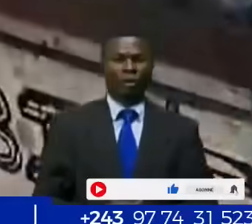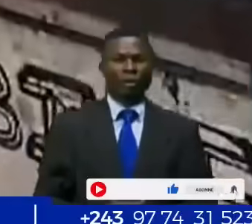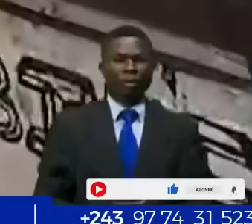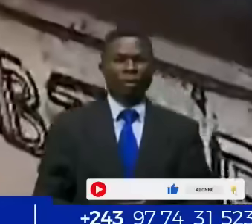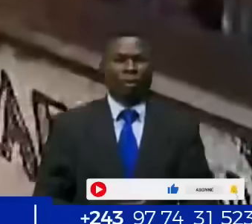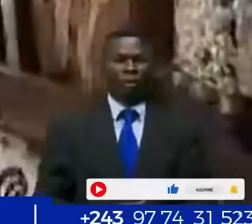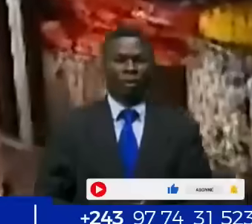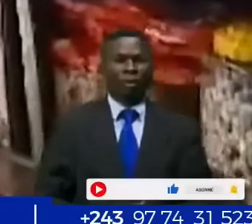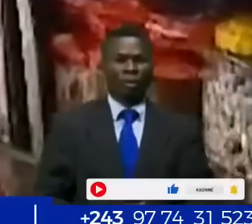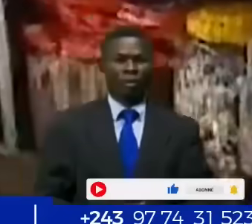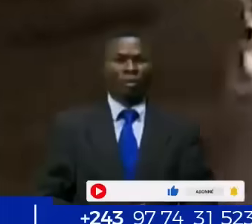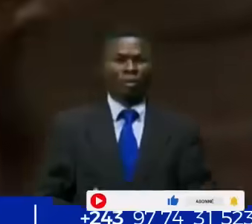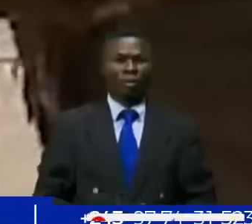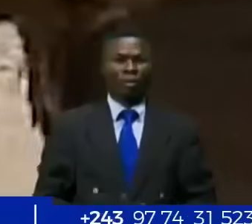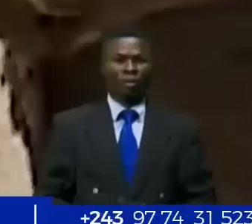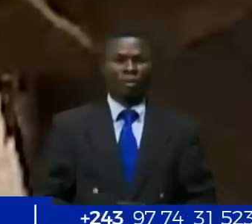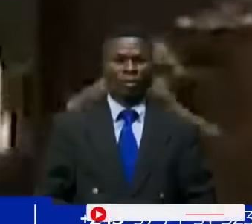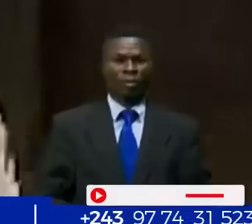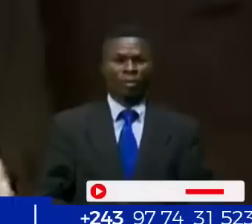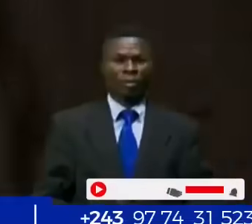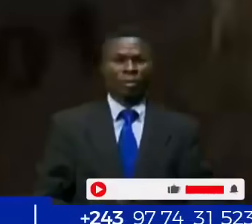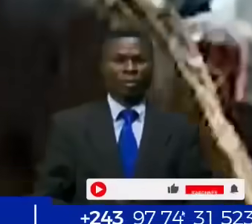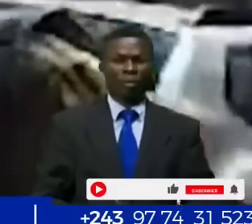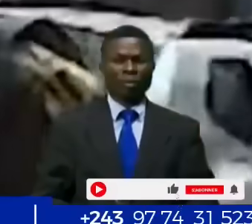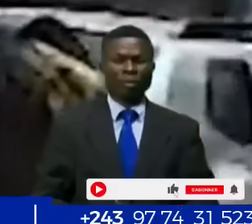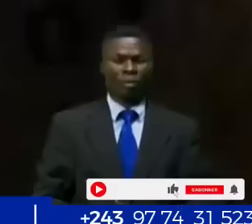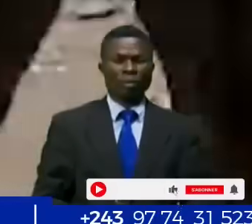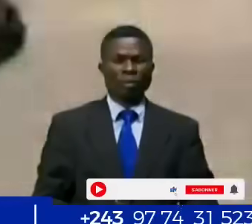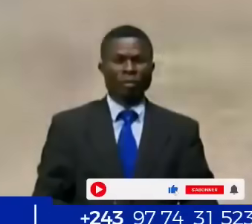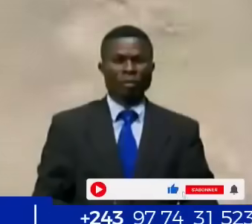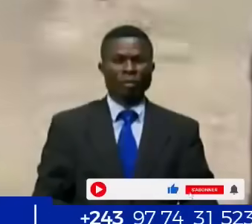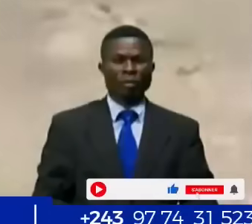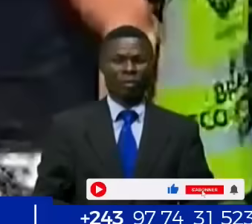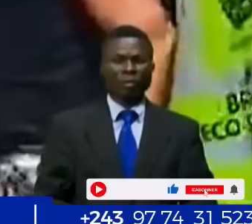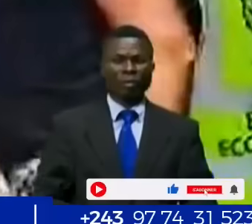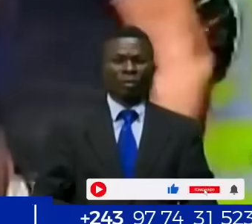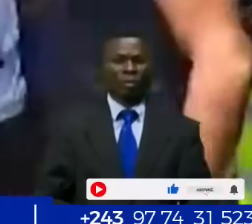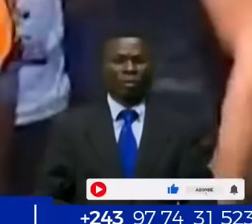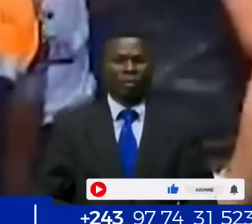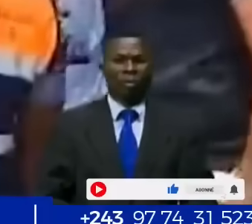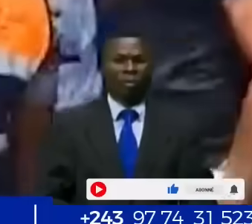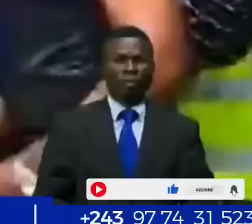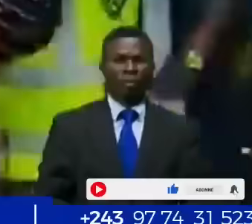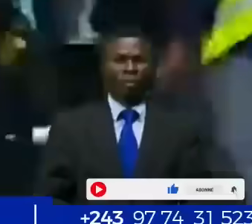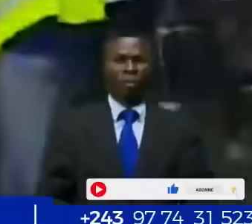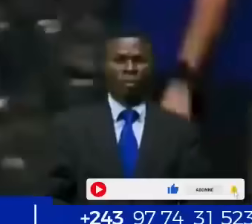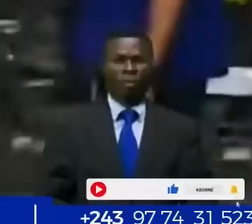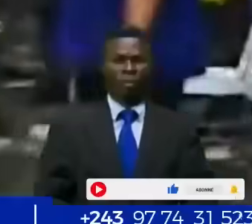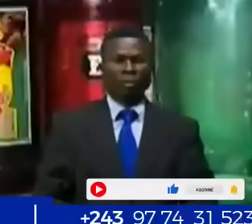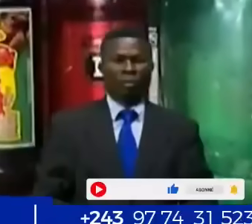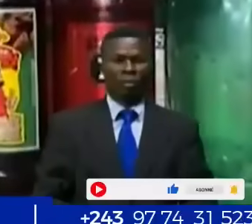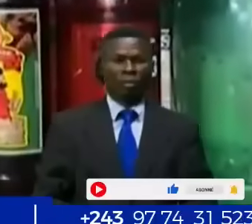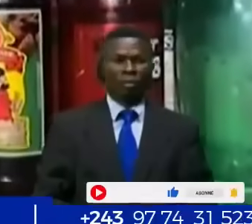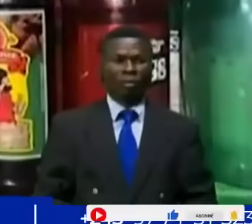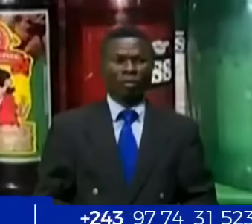des maladies de foie et certains cancers chez leurs consommateurs qui souvent ignorent leurs conséquences néfastes. La vente de ces boissons alcoolisées,